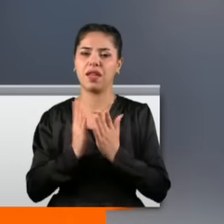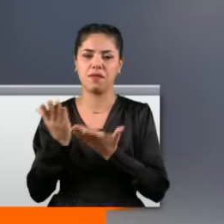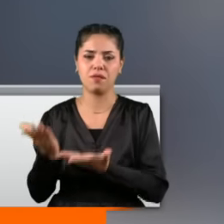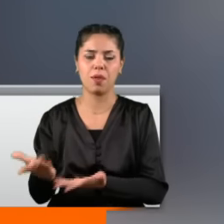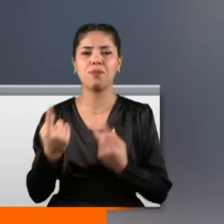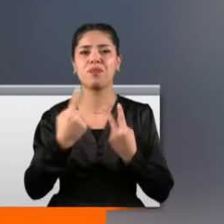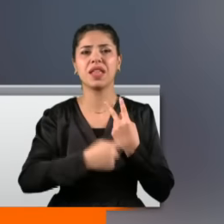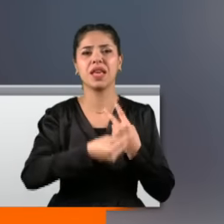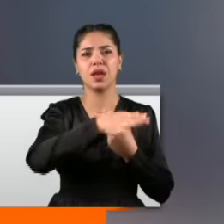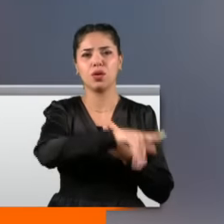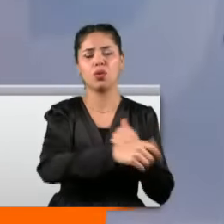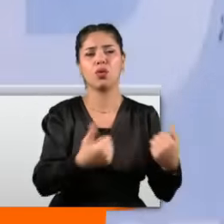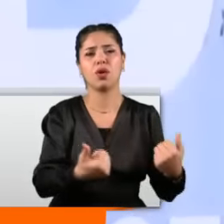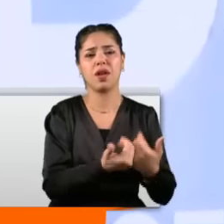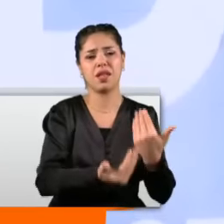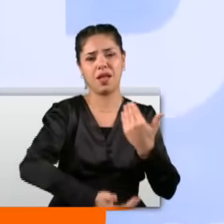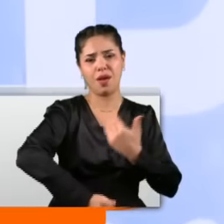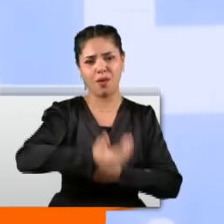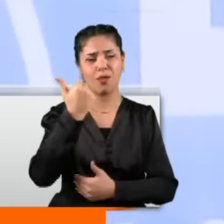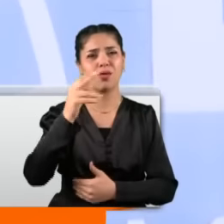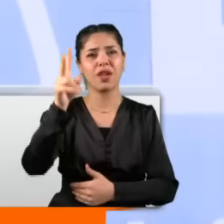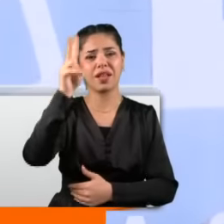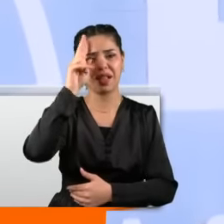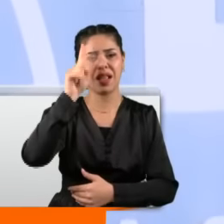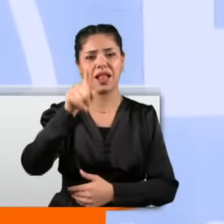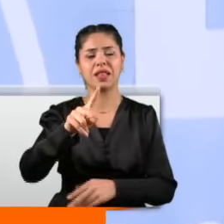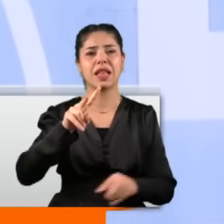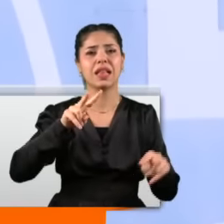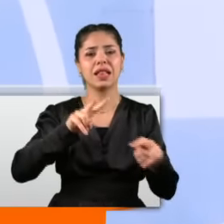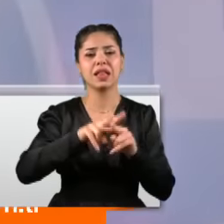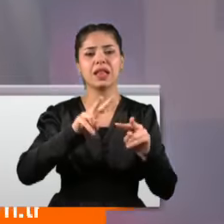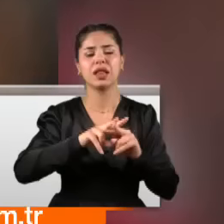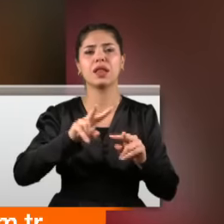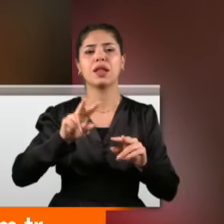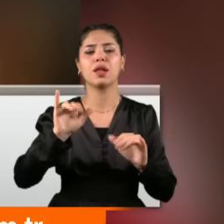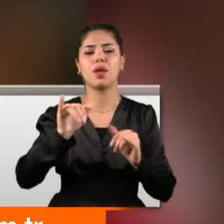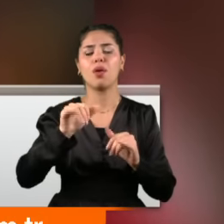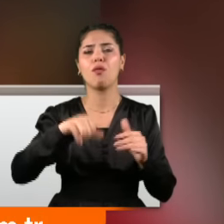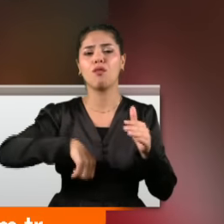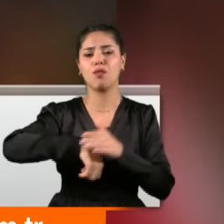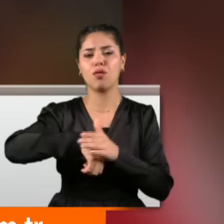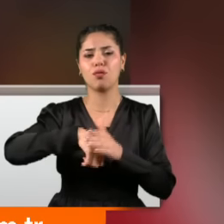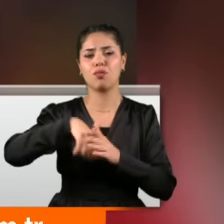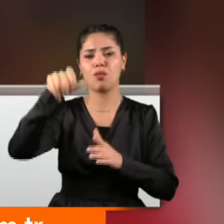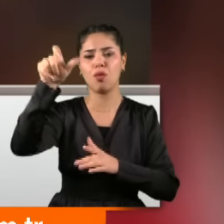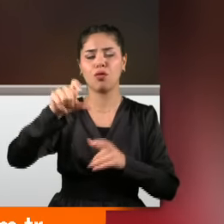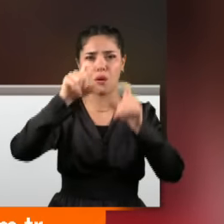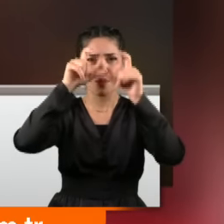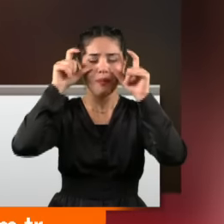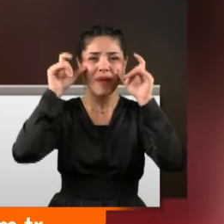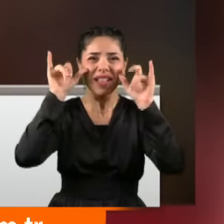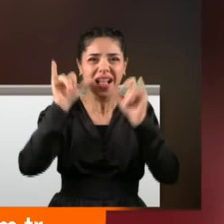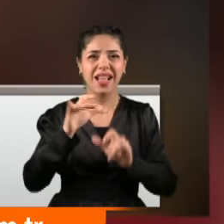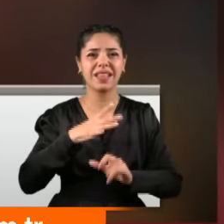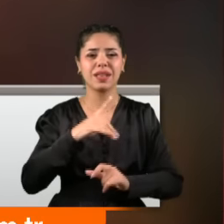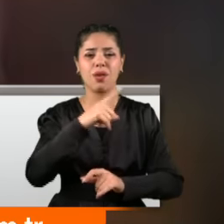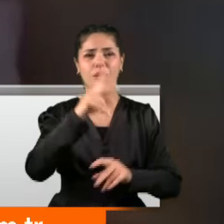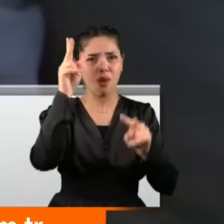Yiğit Kurt korkunç kaza öncesi Galatasaray'ın yıldız oyuncusu Victor Osimhen'in ikonik maskesini istemişti babasından.